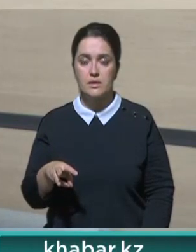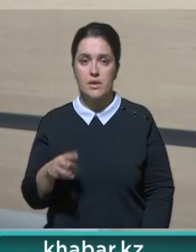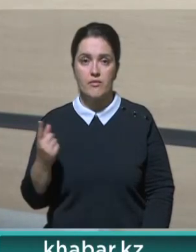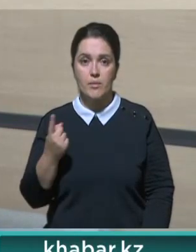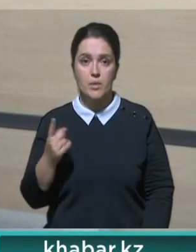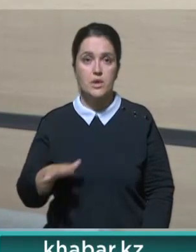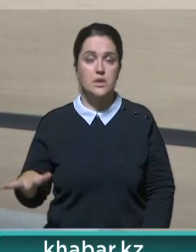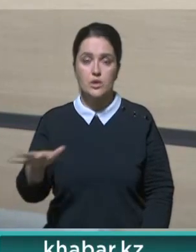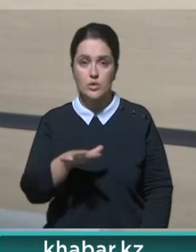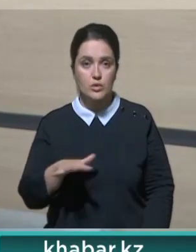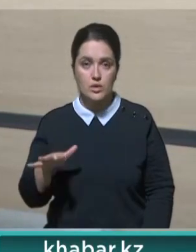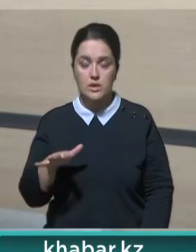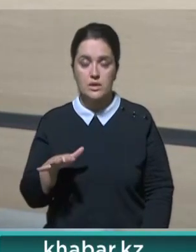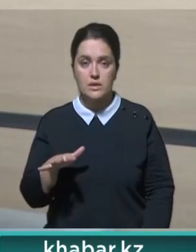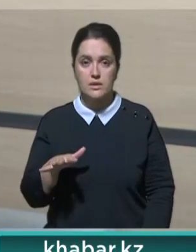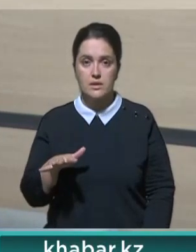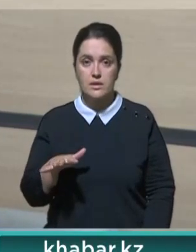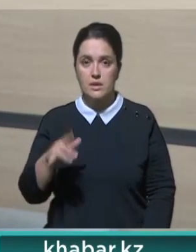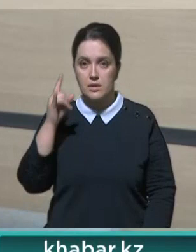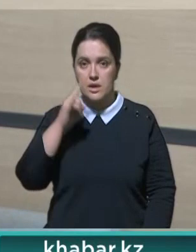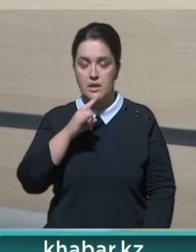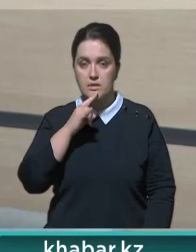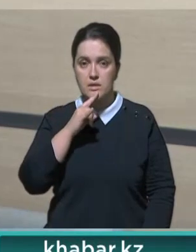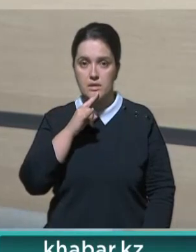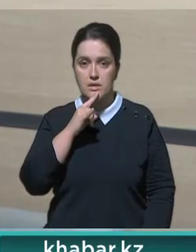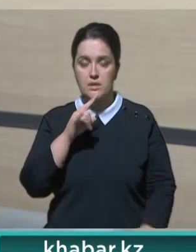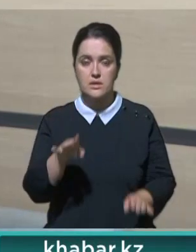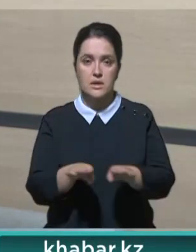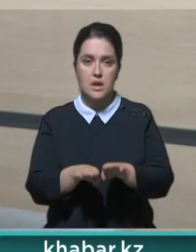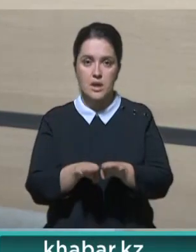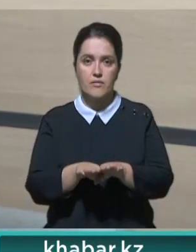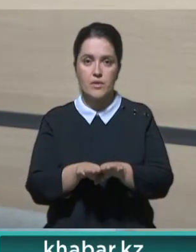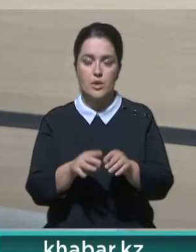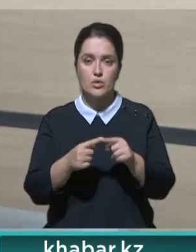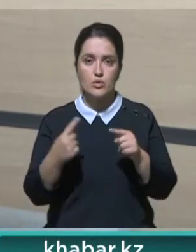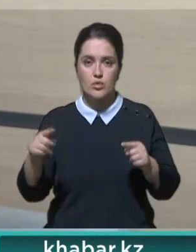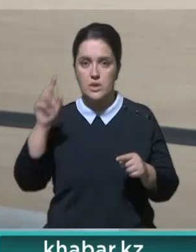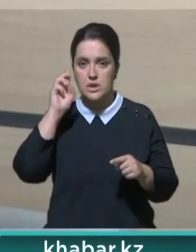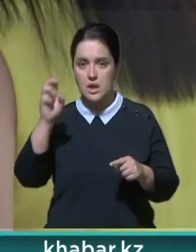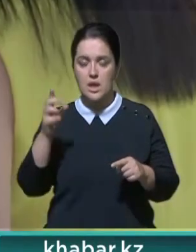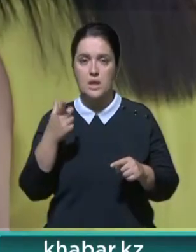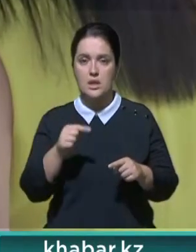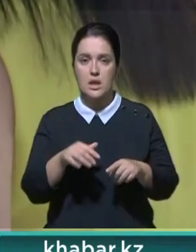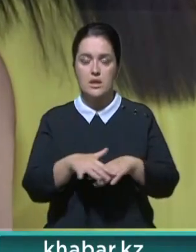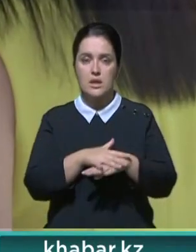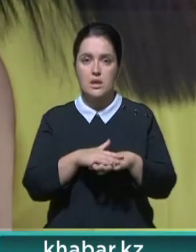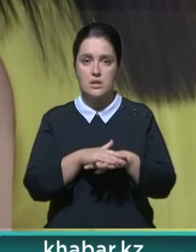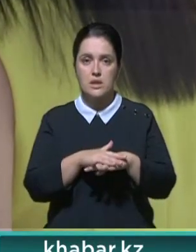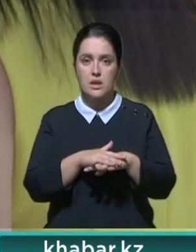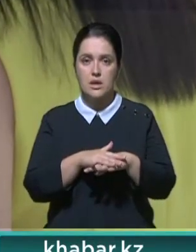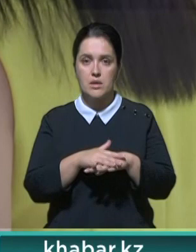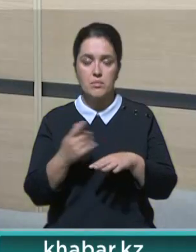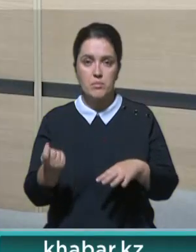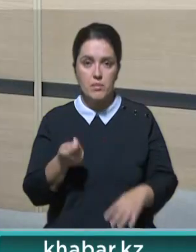во-первых, территорию. Да, ну, Казахстан, наверное, корректнее сравнивать с другими странами, где плотность населения достаточно